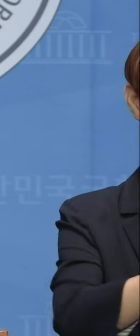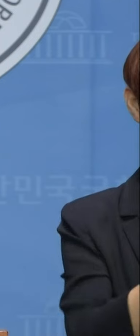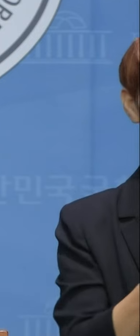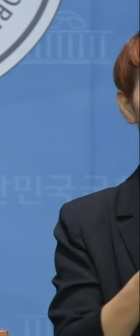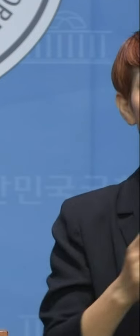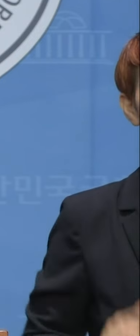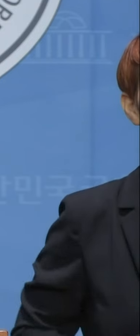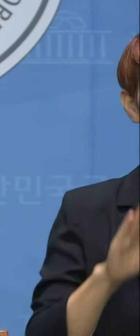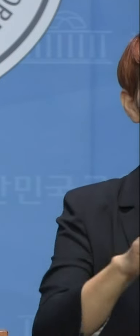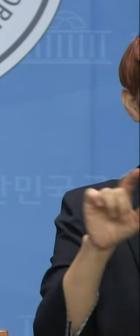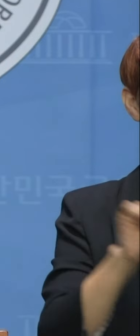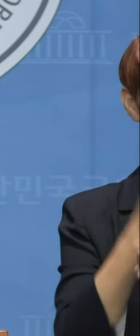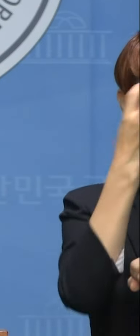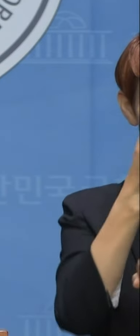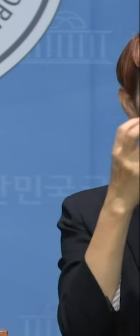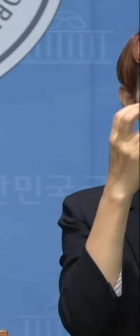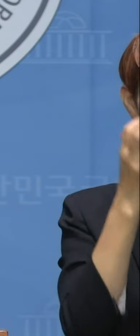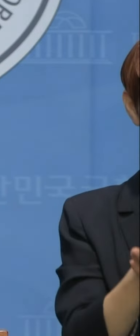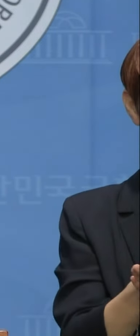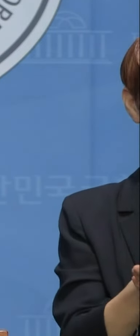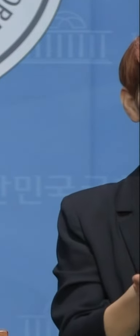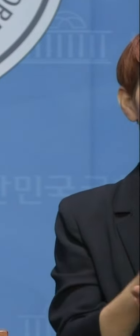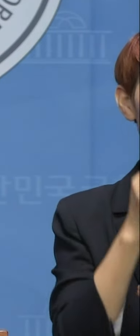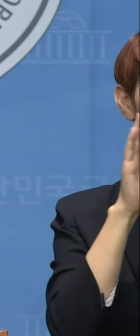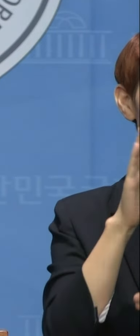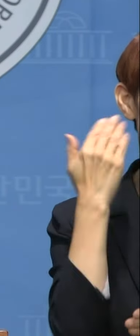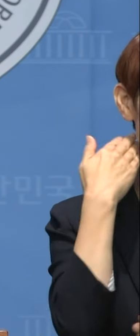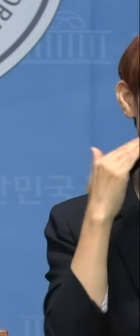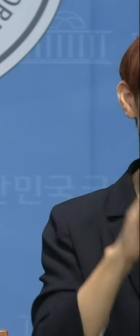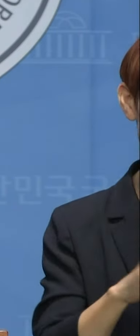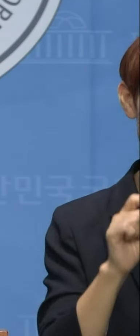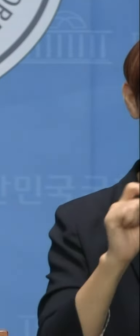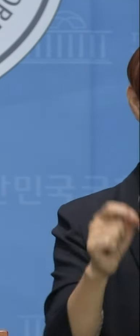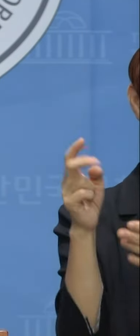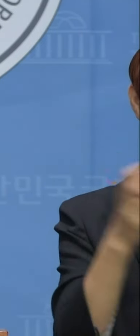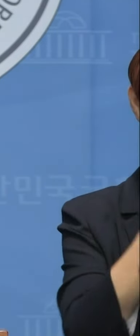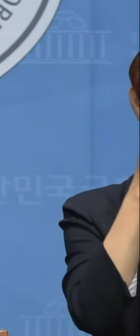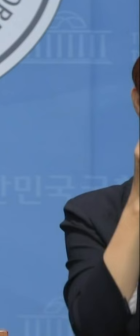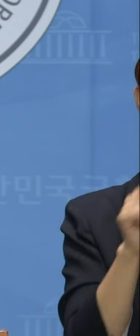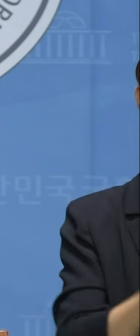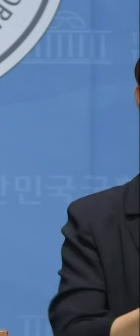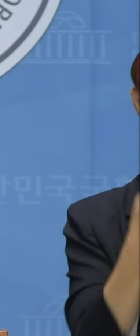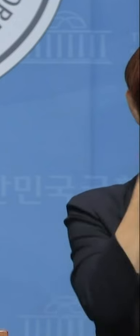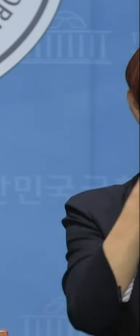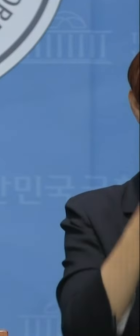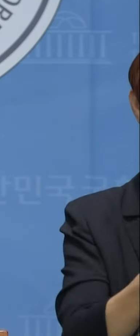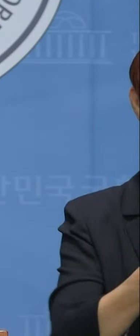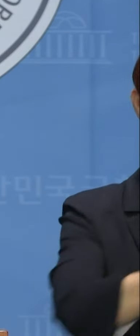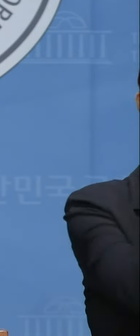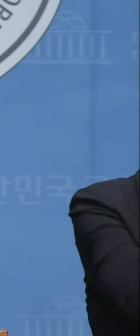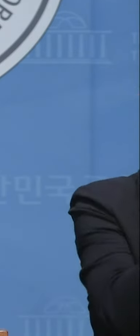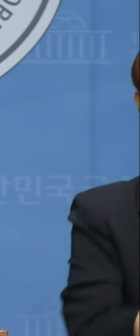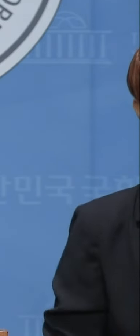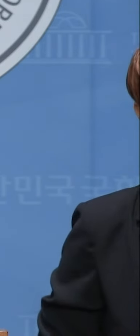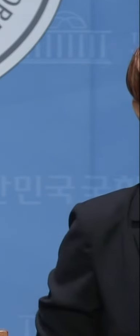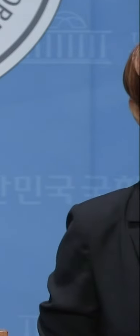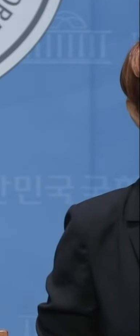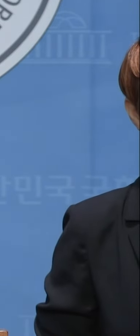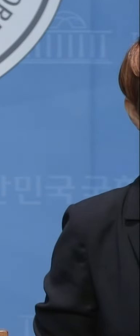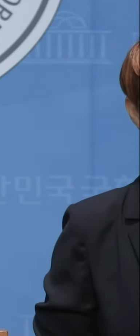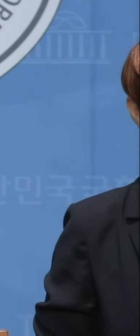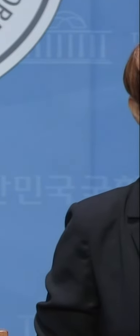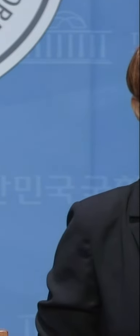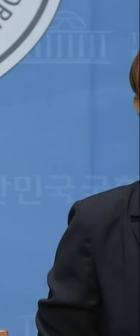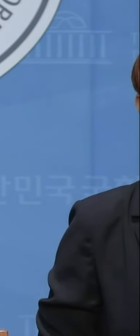특검법 전 세사이 특별 법부터 받으십시오 윤석일 대통령이 2년